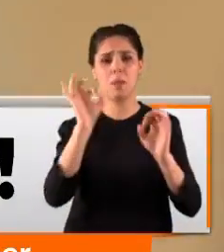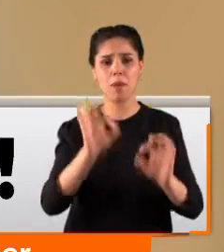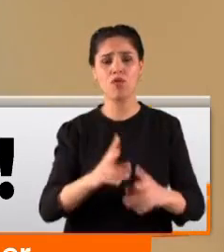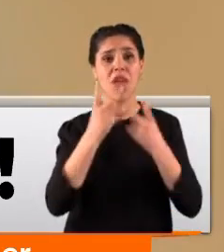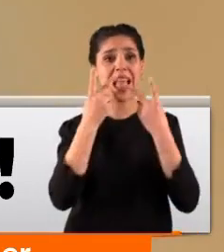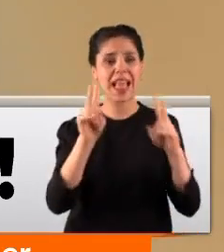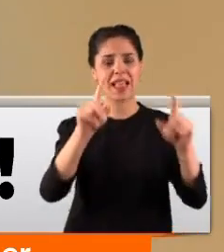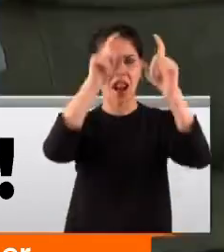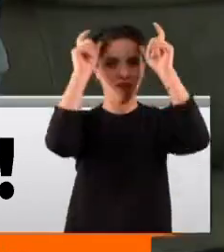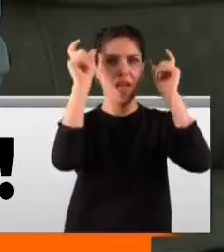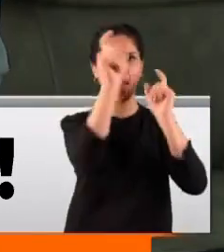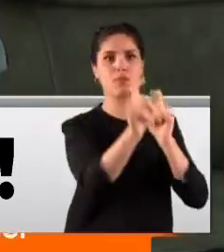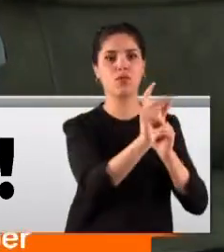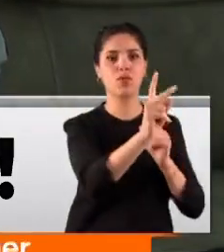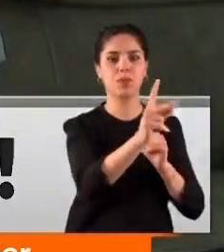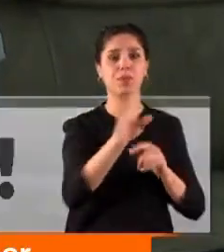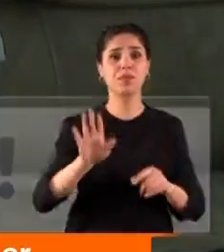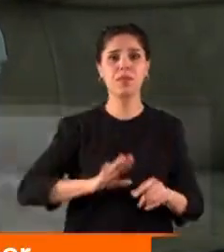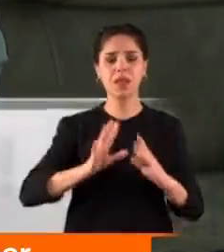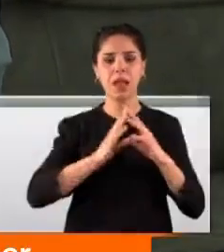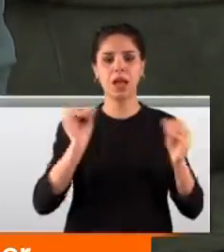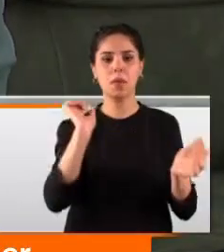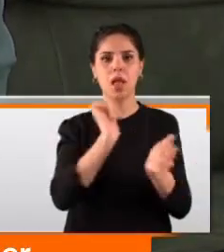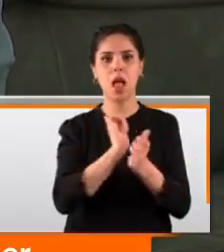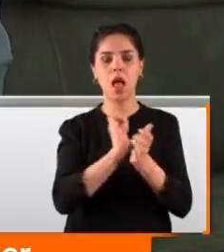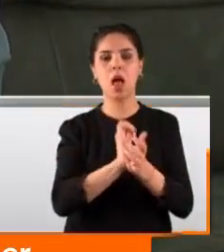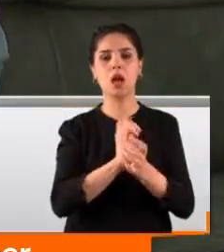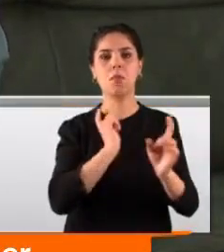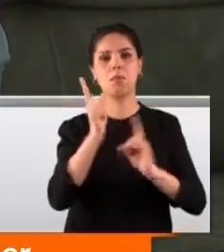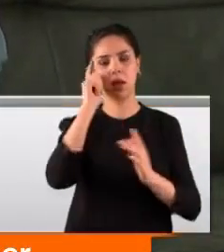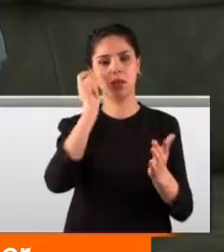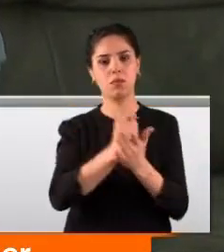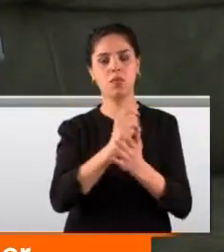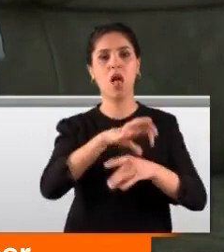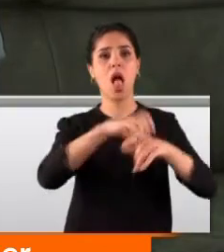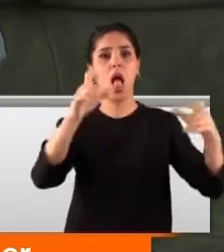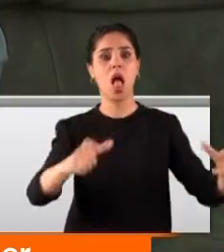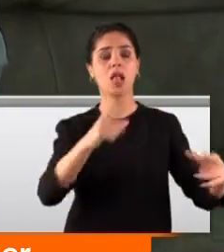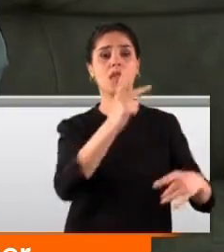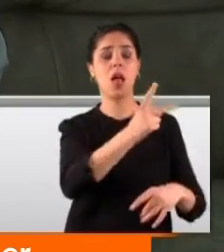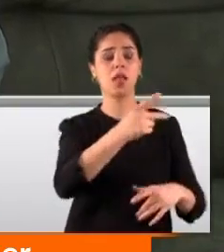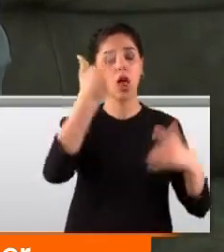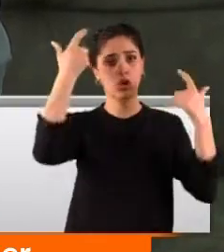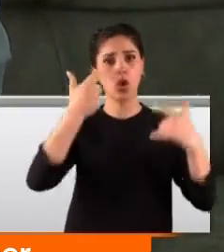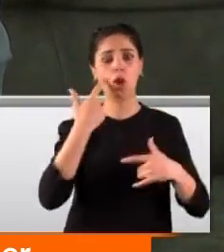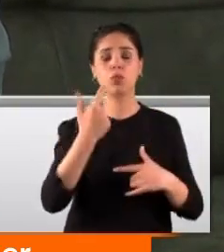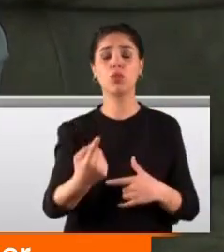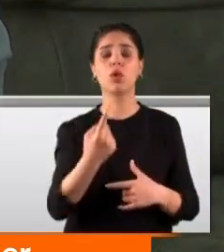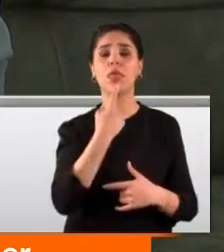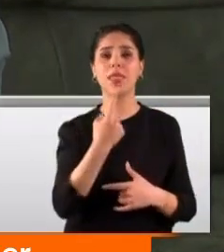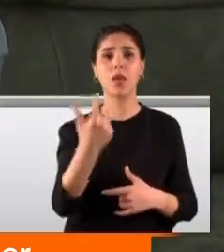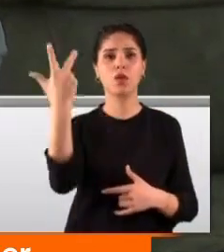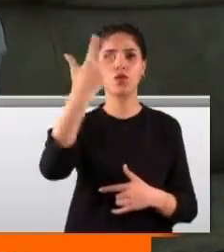serumu takan hemşireden geldi. Evlatlarını kaybeden aile konuyu yargıya taşıdı ve hastaneyi sorumlu tuttu. Üçüncü duruşmada